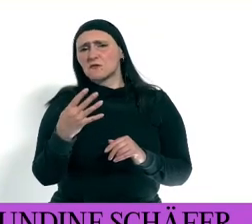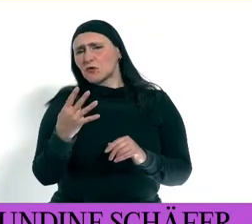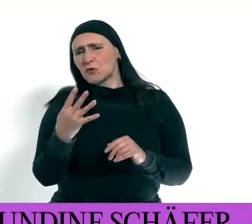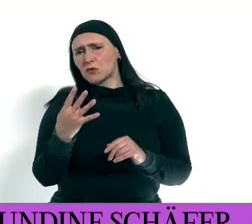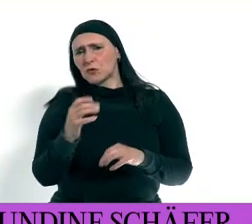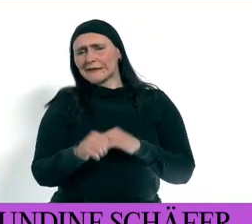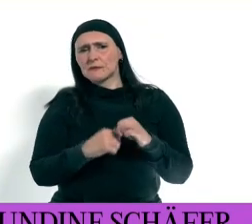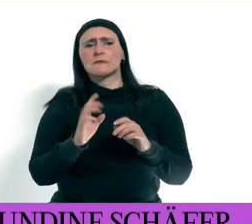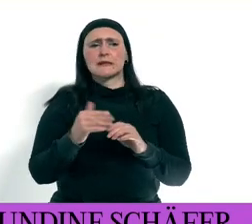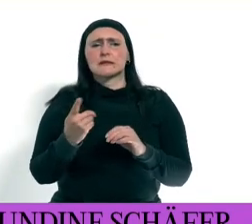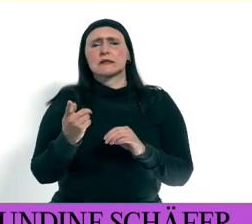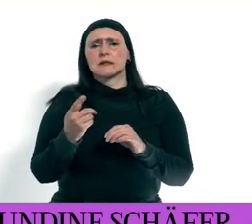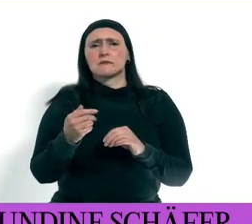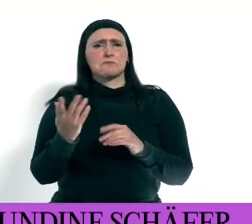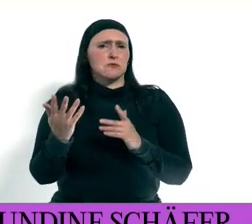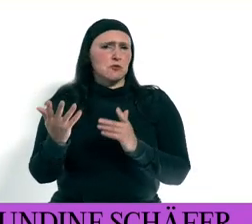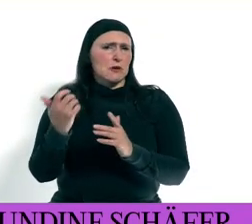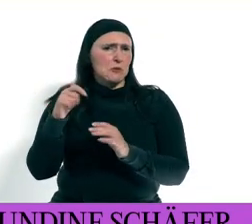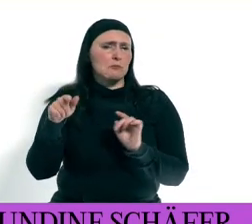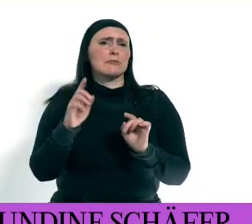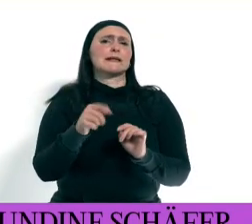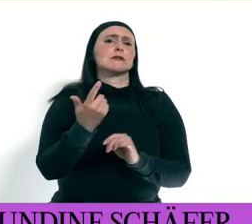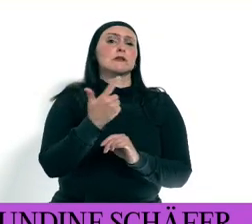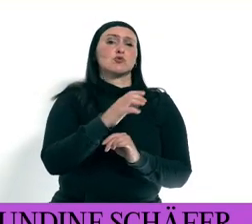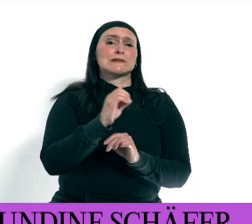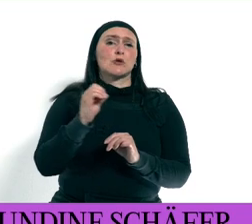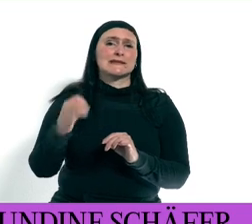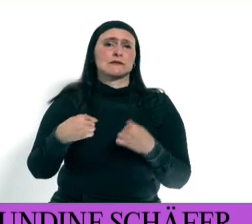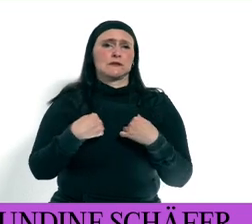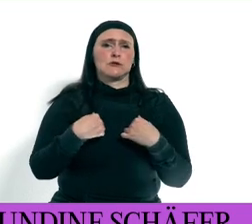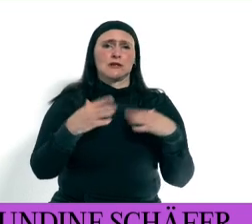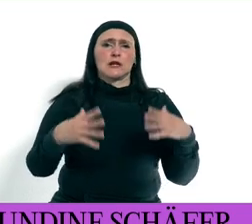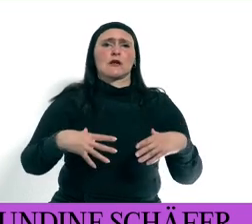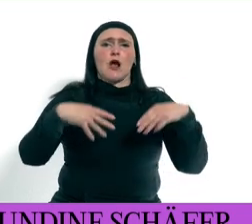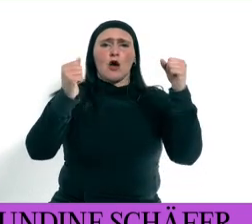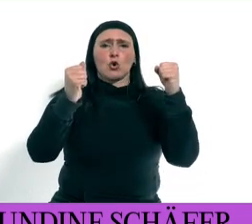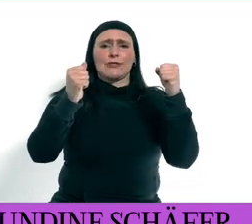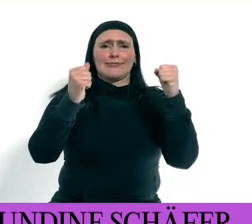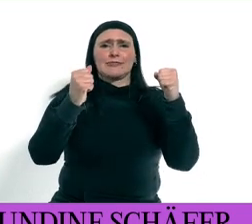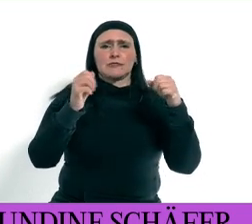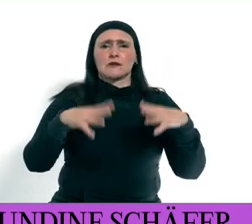15 Jahren in Berlin und davor waren wir in Köln und in Aachen.